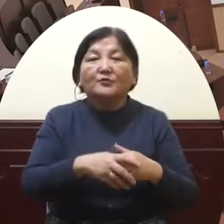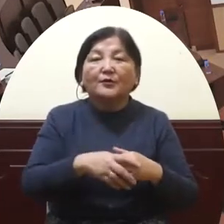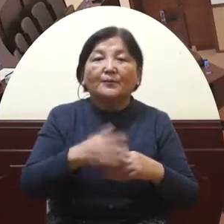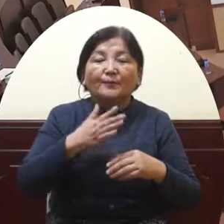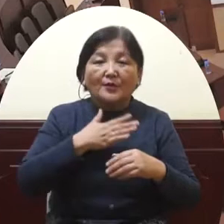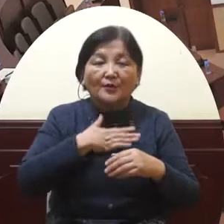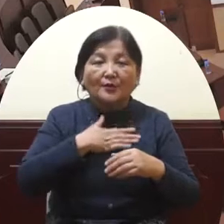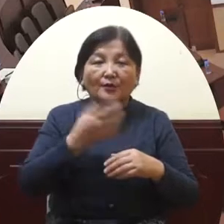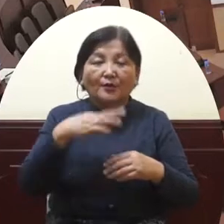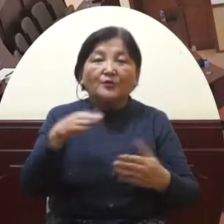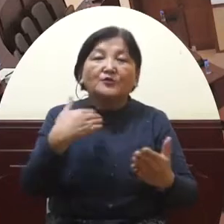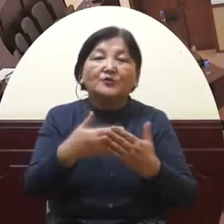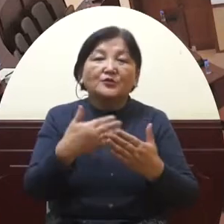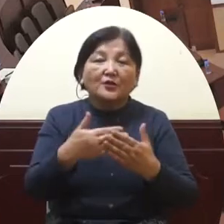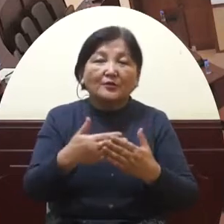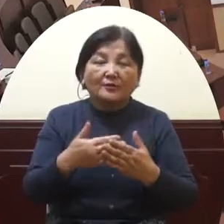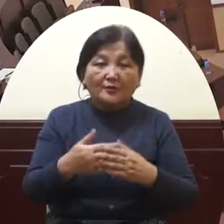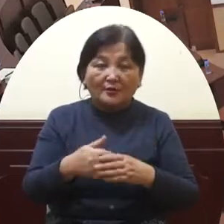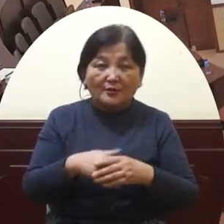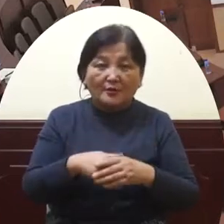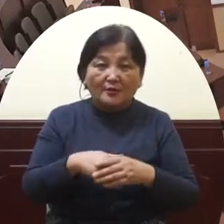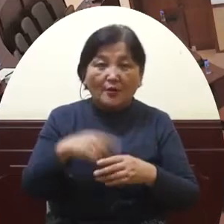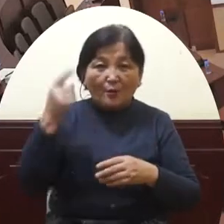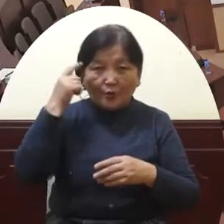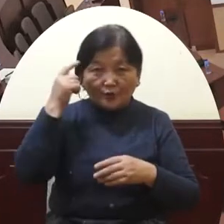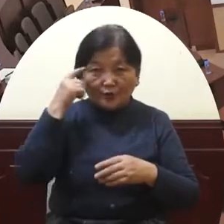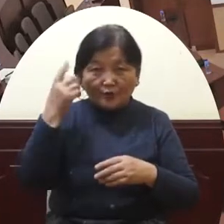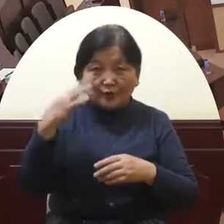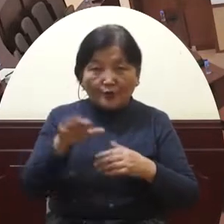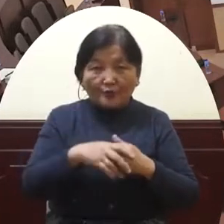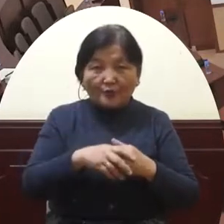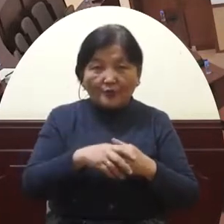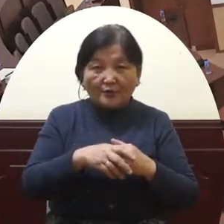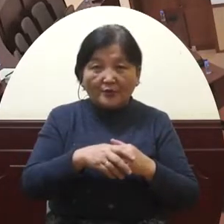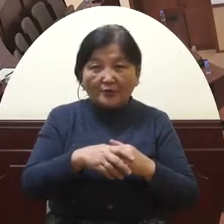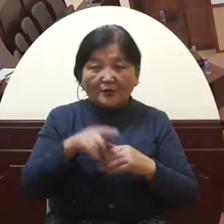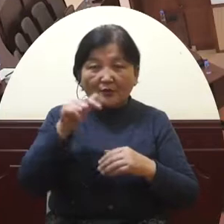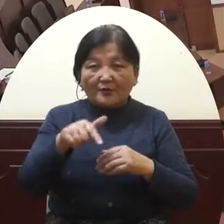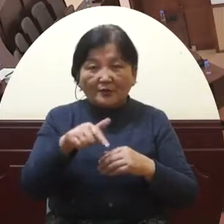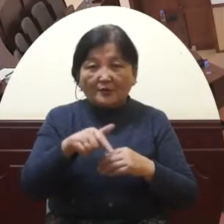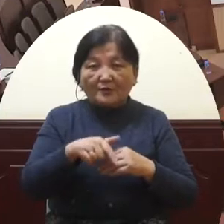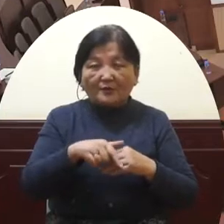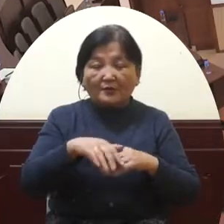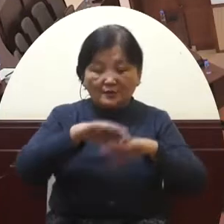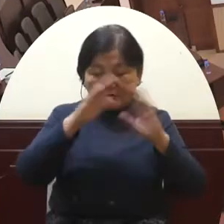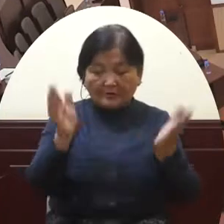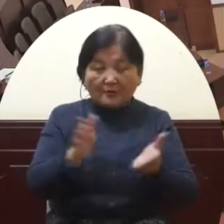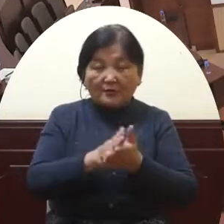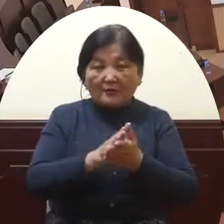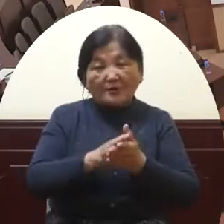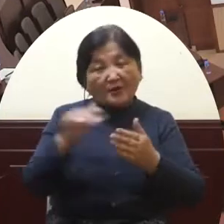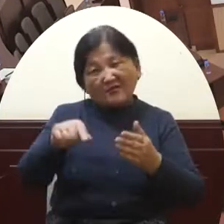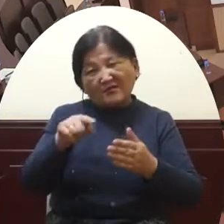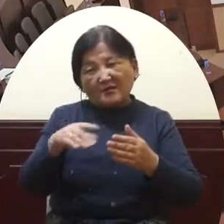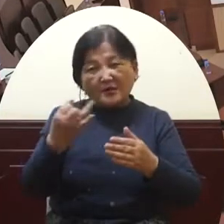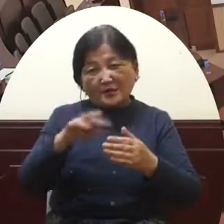тэр хүмүүс нь болохоор одоо жишээлбэл ямар хүн байхаас гар ингээд бодлоо хэлчихвэш. Тэгэхээр ингээд нөгөө жиндэшний ахлагаар одоо долоо нарийн нөгөө хүмүүсээс бодвол дээр юм ачт